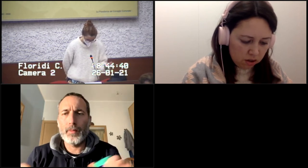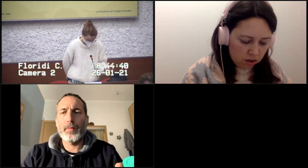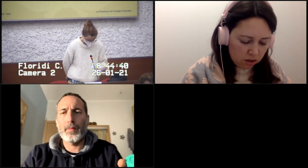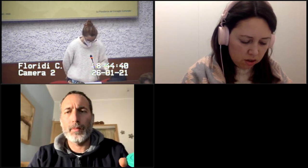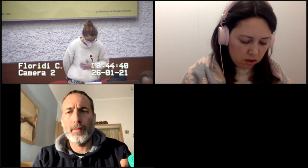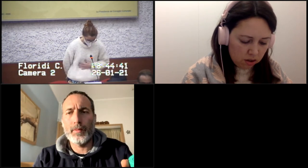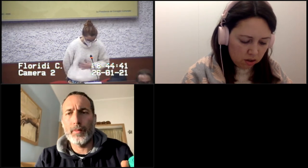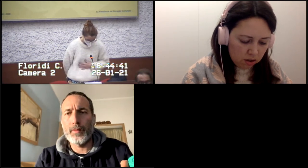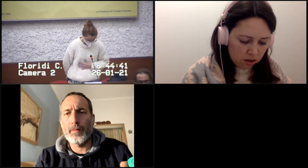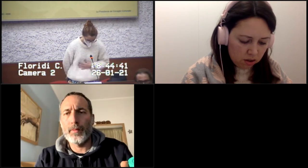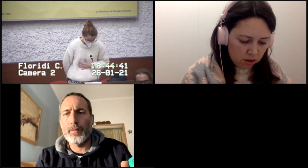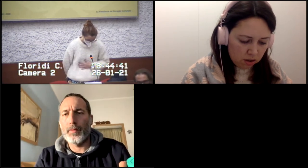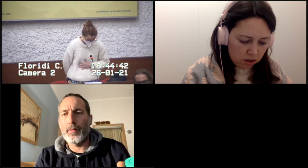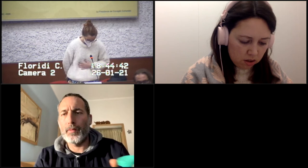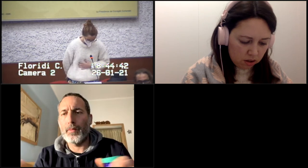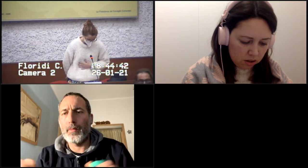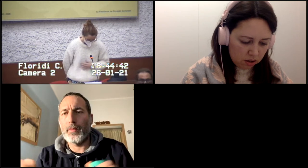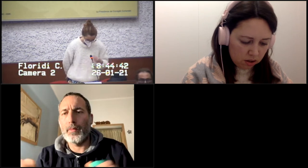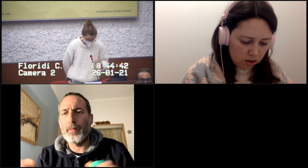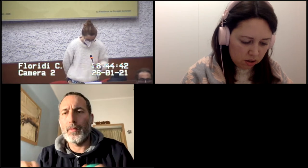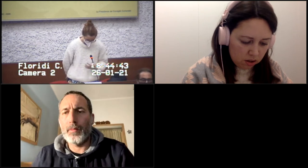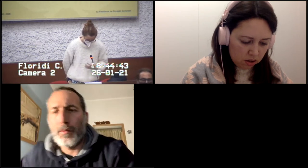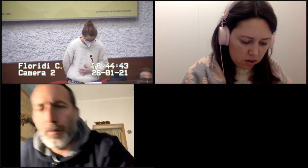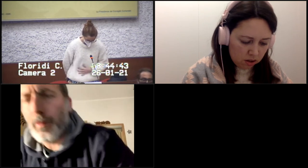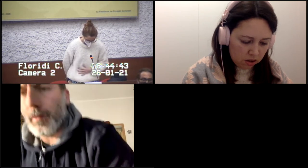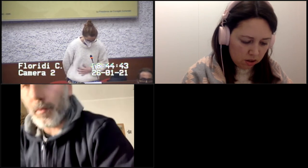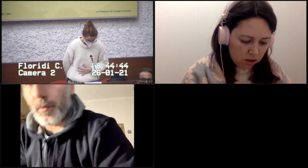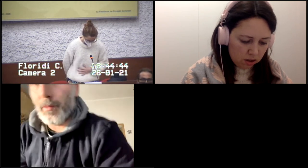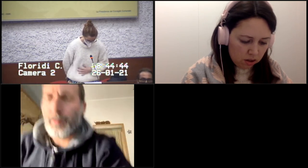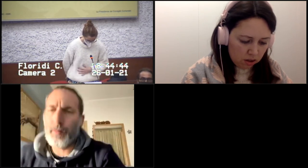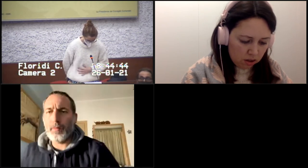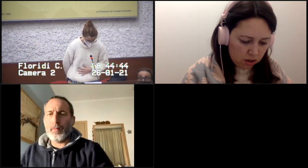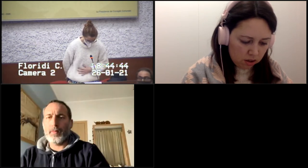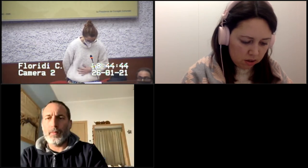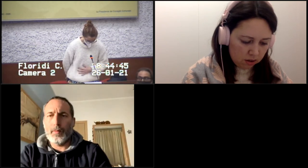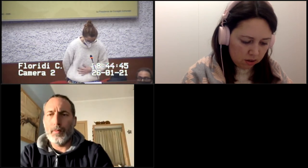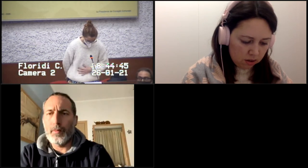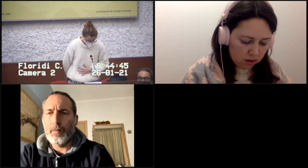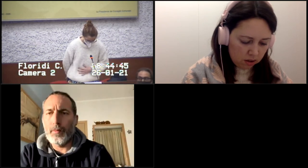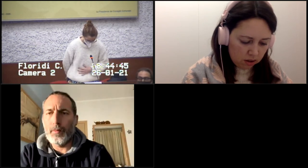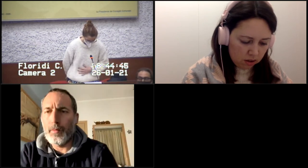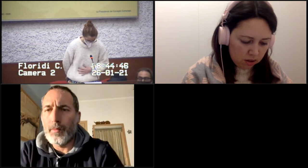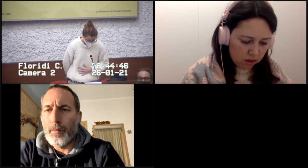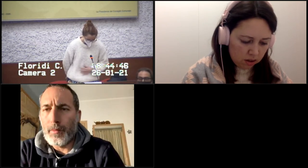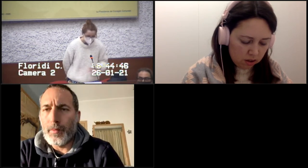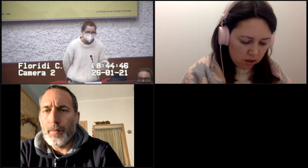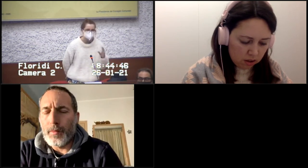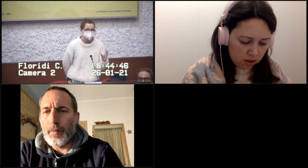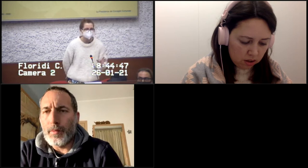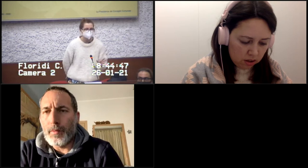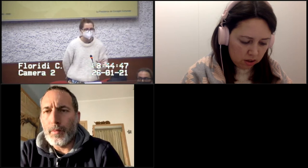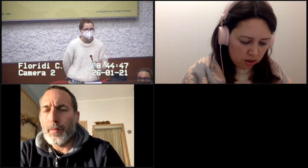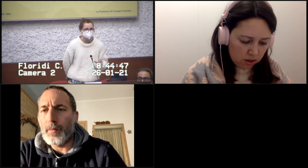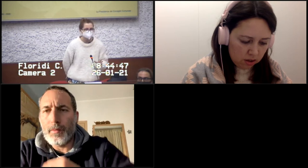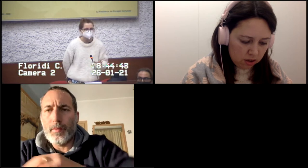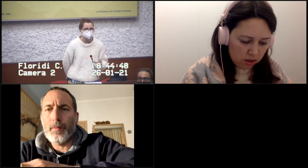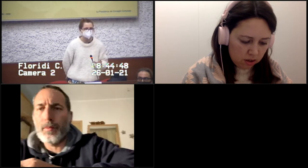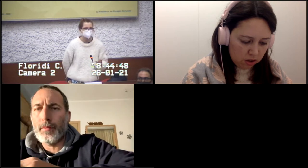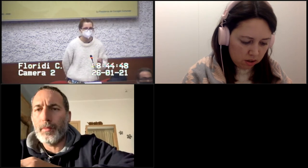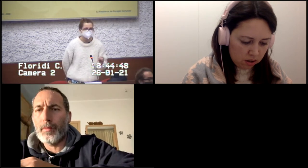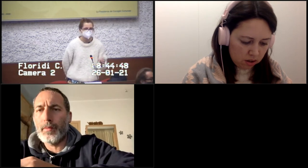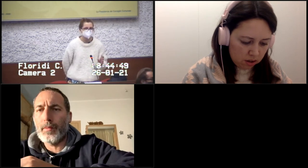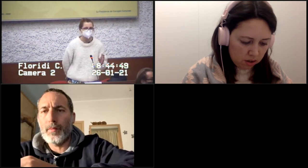spese appunto per la nostra città, mi sembrava doveroso ricordarlo questa sera. E non voglio ricordarlo con